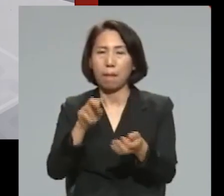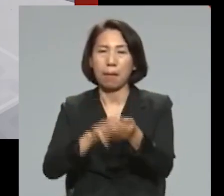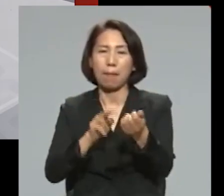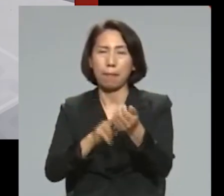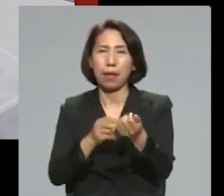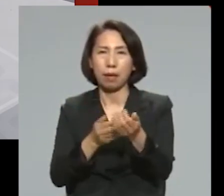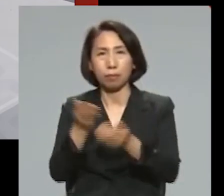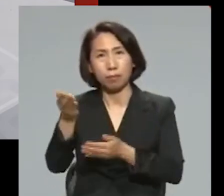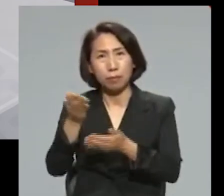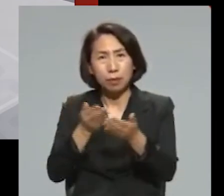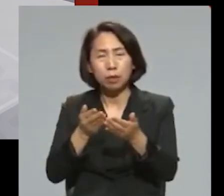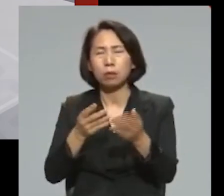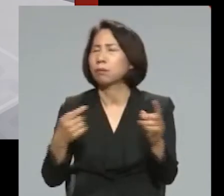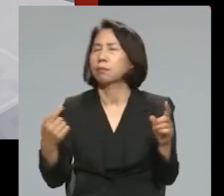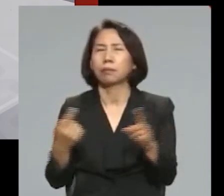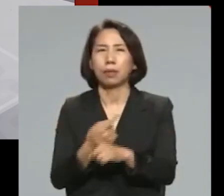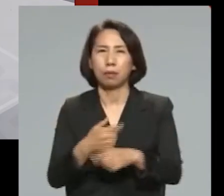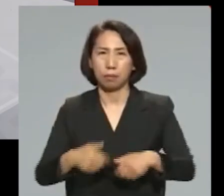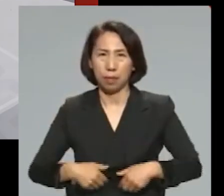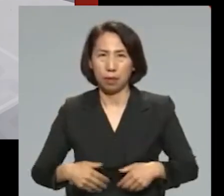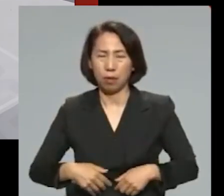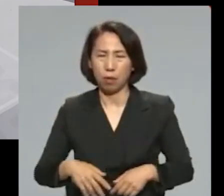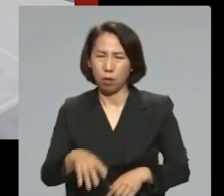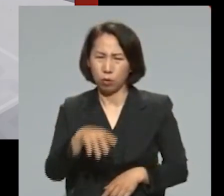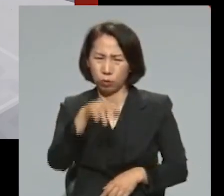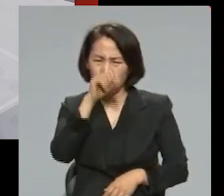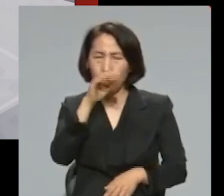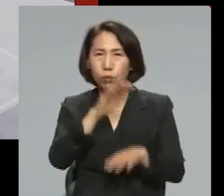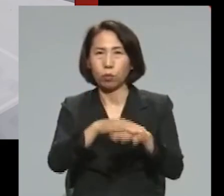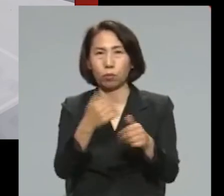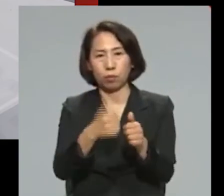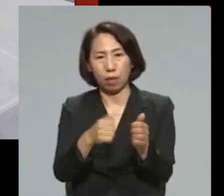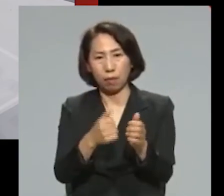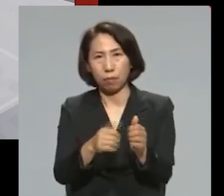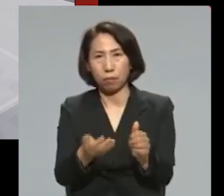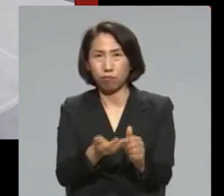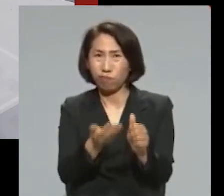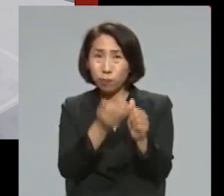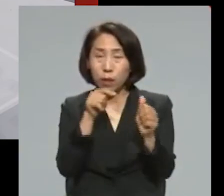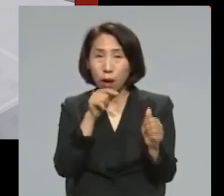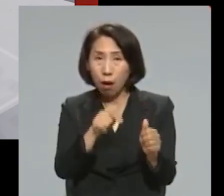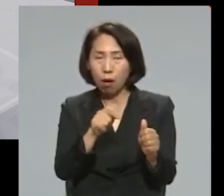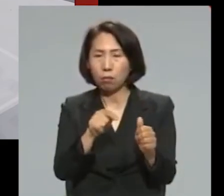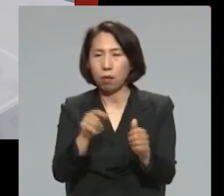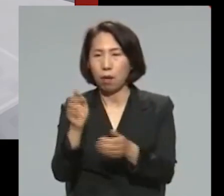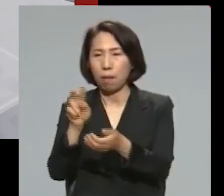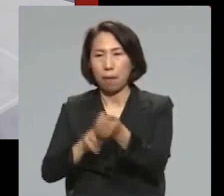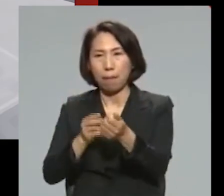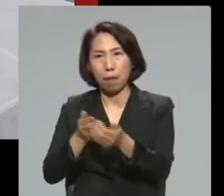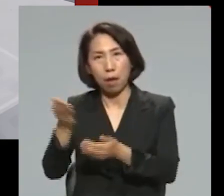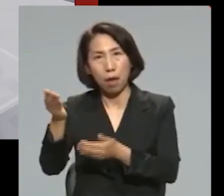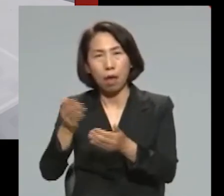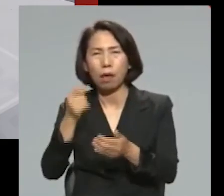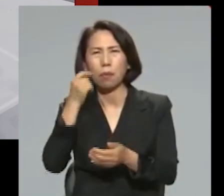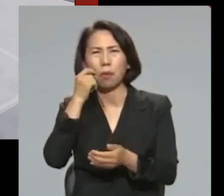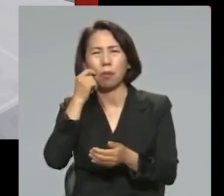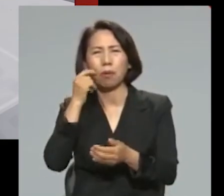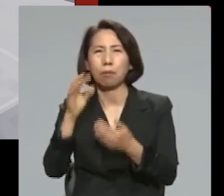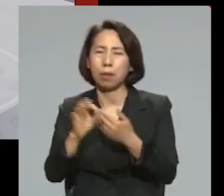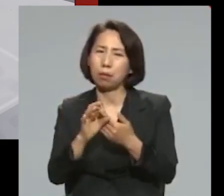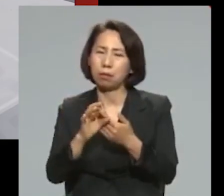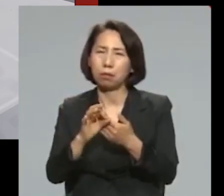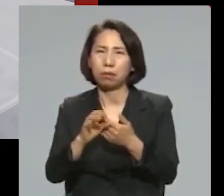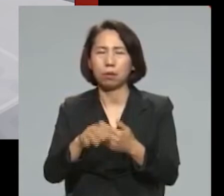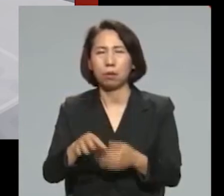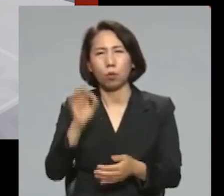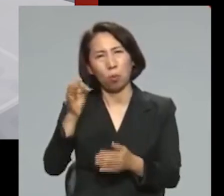개선입니다. 아무리 우량 농산물을 생산하였다 하더라도 유통이 제 기능을 발휘하지 못하면 제값을 받을